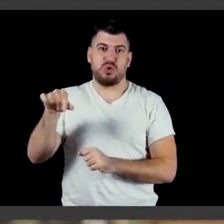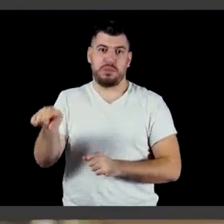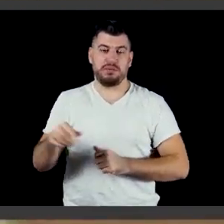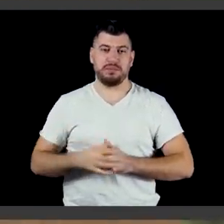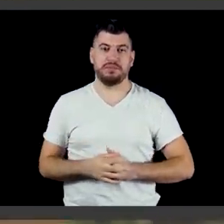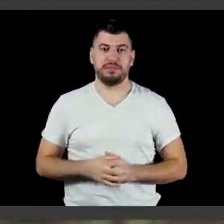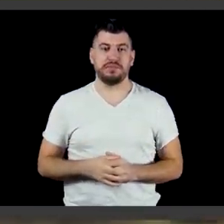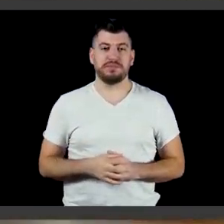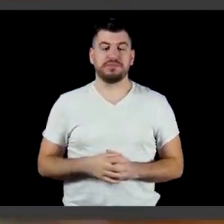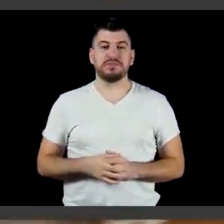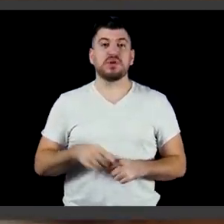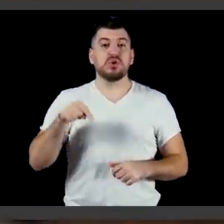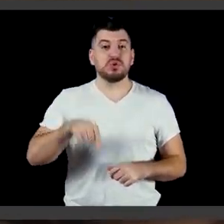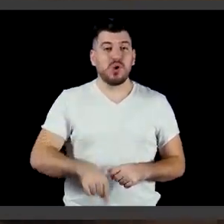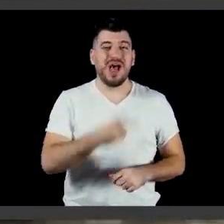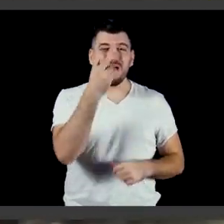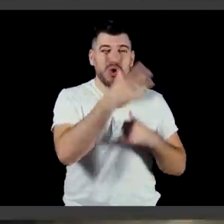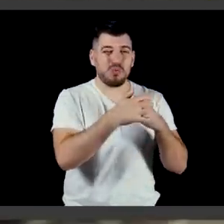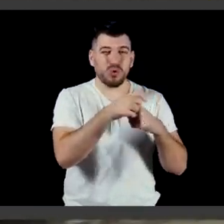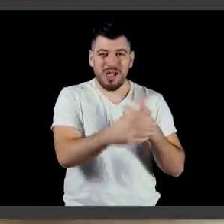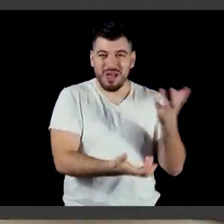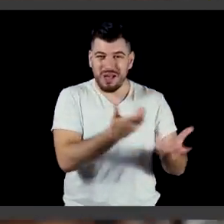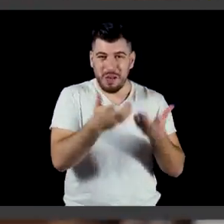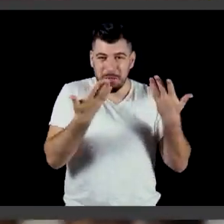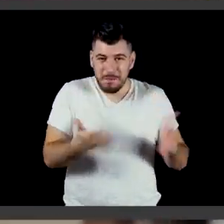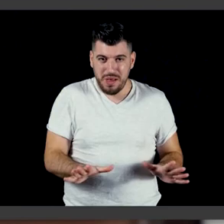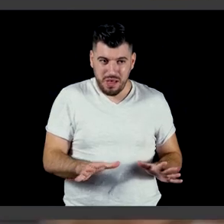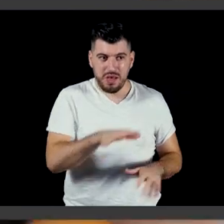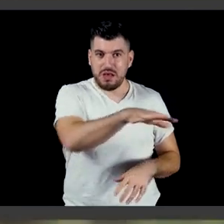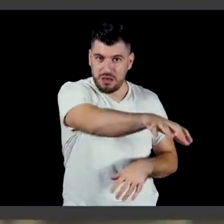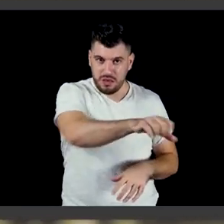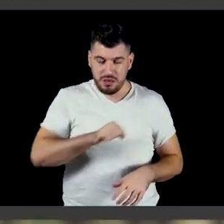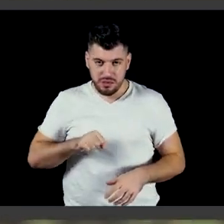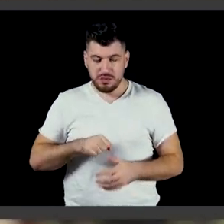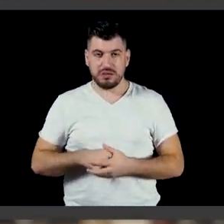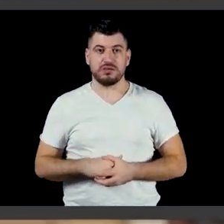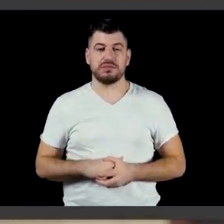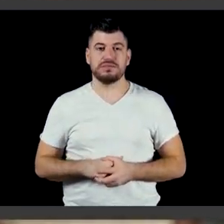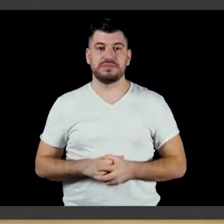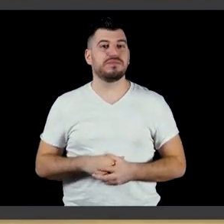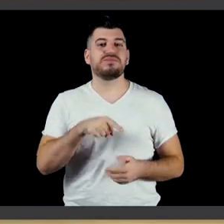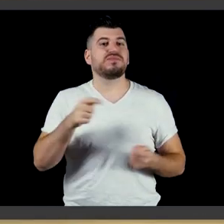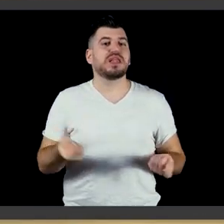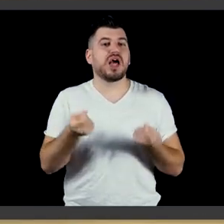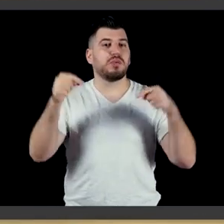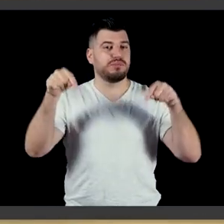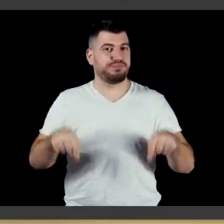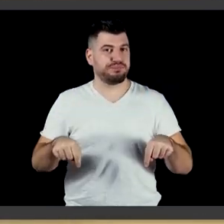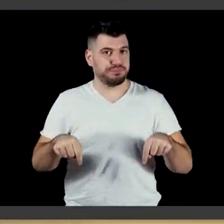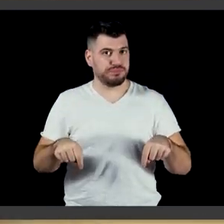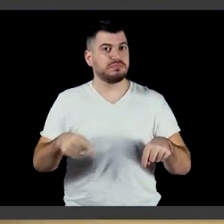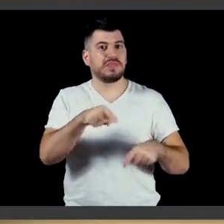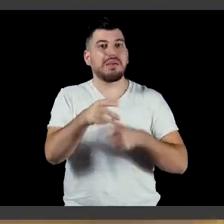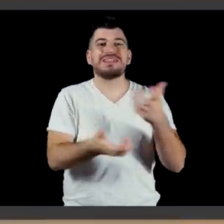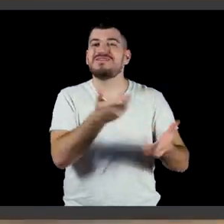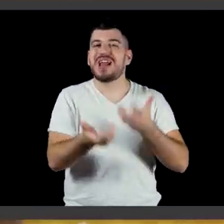τώρα παίρνω τα 2 πορτοκάλια που έχω βράσει ήδη και έχουν κρυώσει και αυτό που θέλω να κάνω είναι ουσιαστικά τα έχουμε